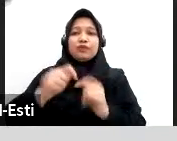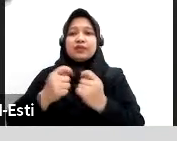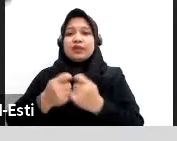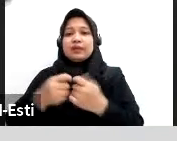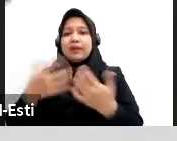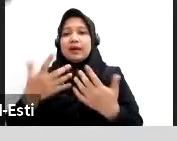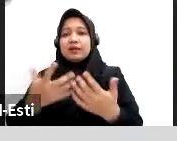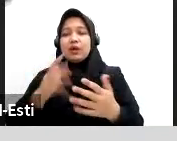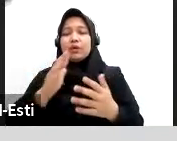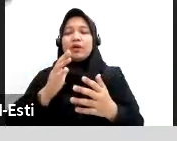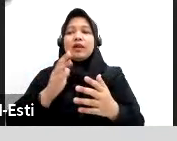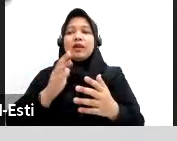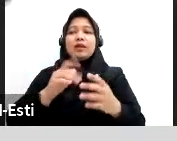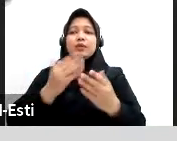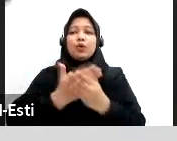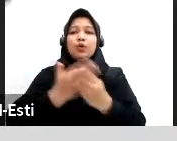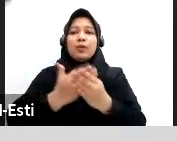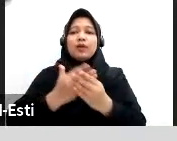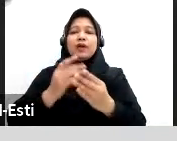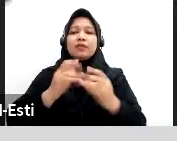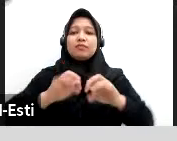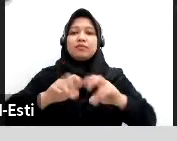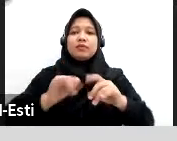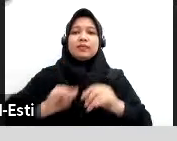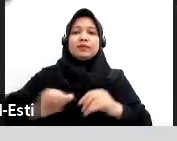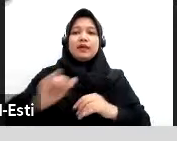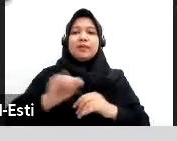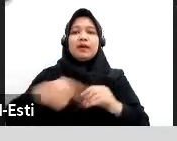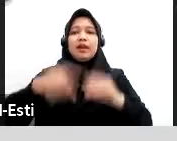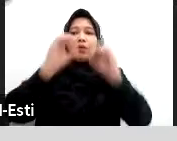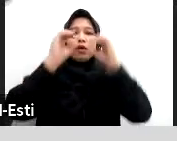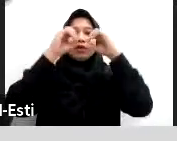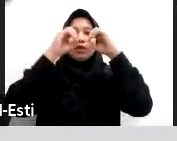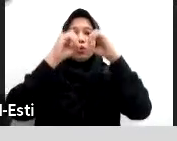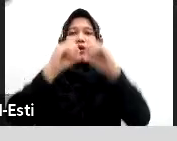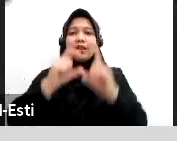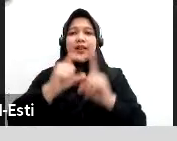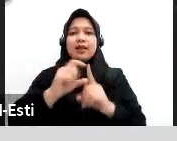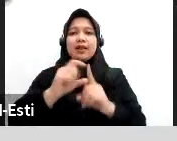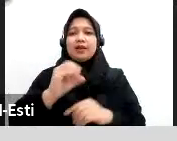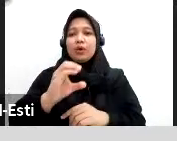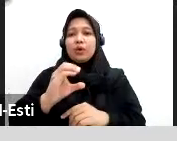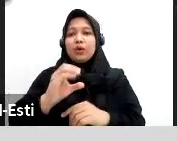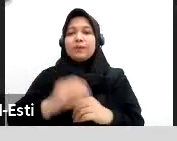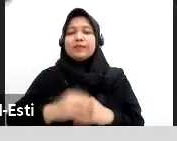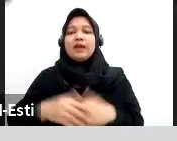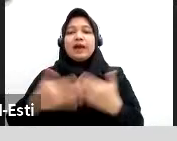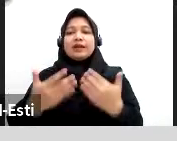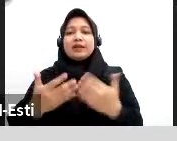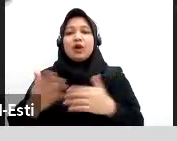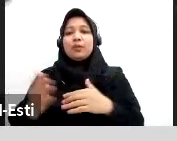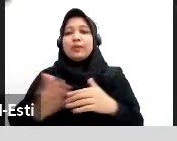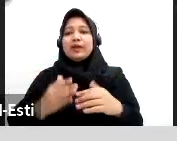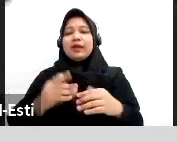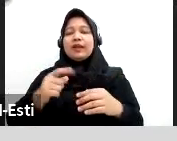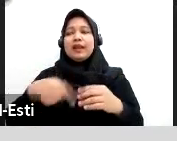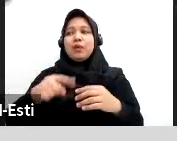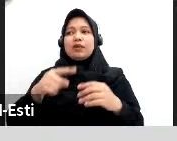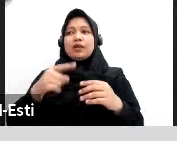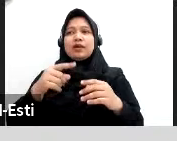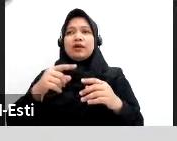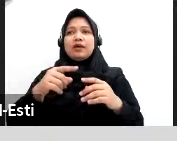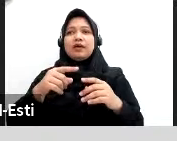melalui Google Docs Nah ada juga yang melalui format yang asyncronus